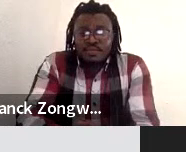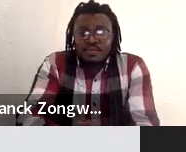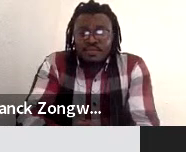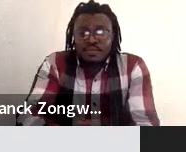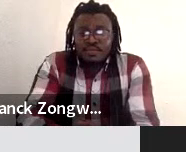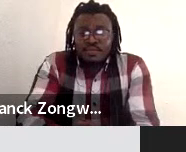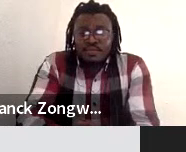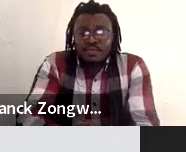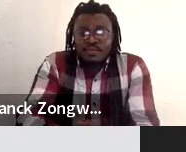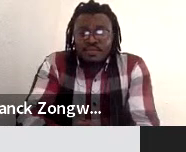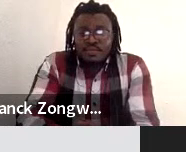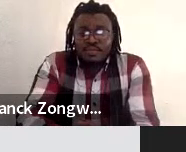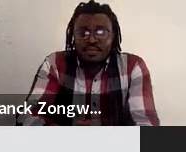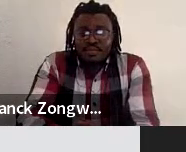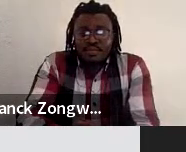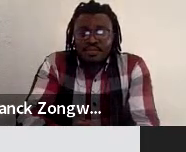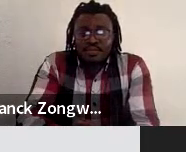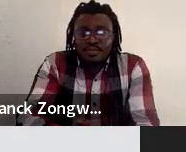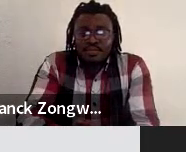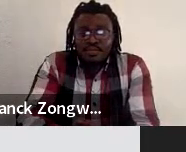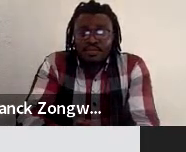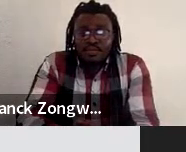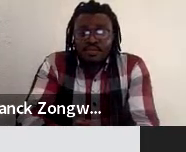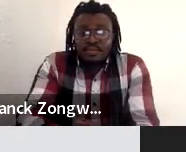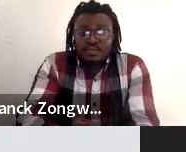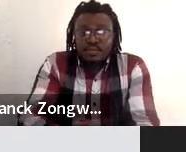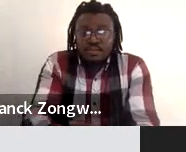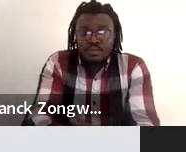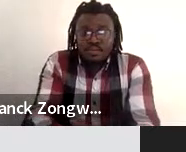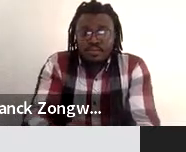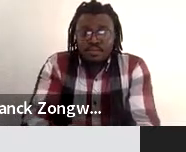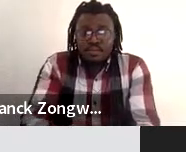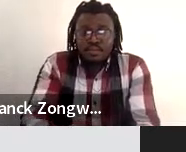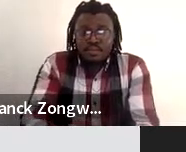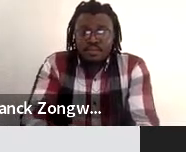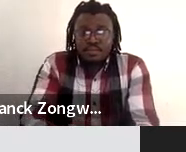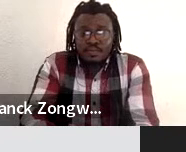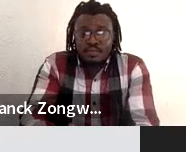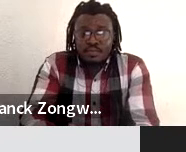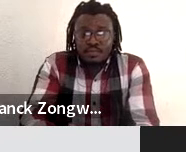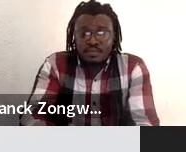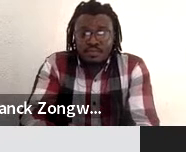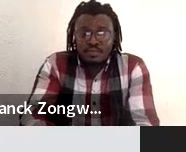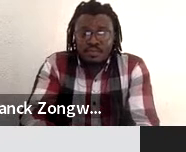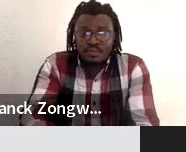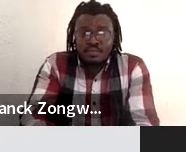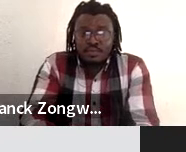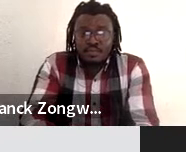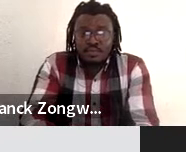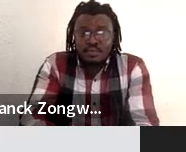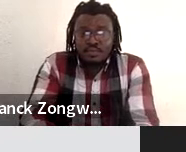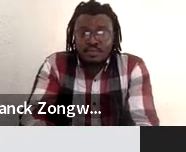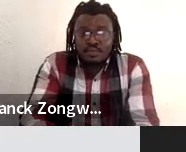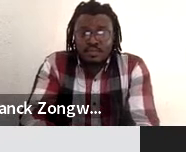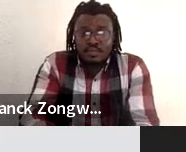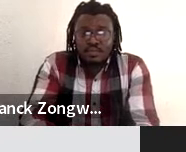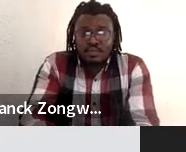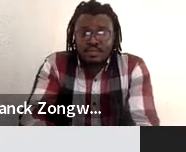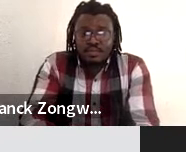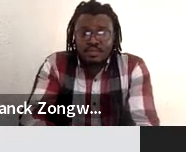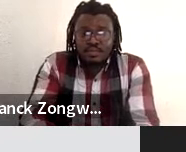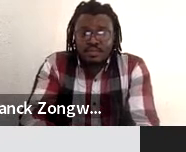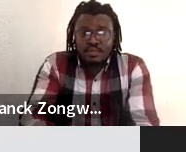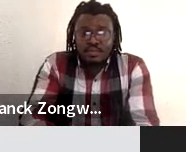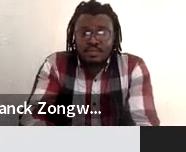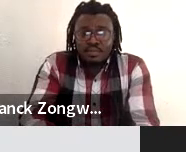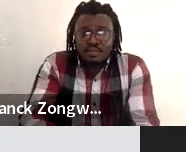dans notre pays, en Afrique, aujourd'hui, l'homme et la femme, on comprend déjà qu'ils sont au même pied d'égalité. Nous